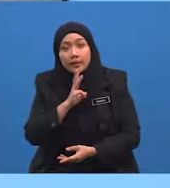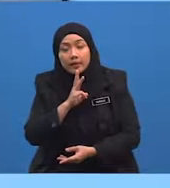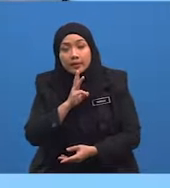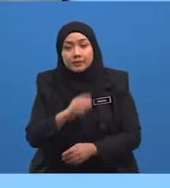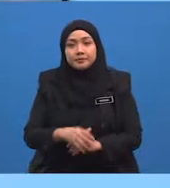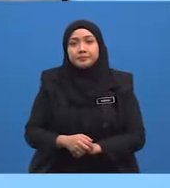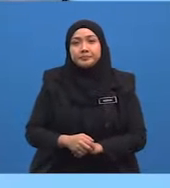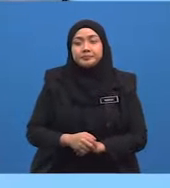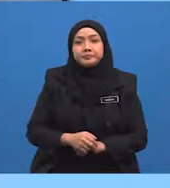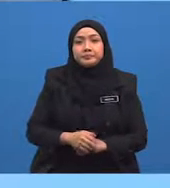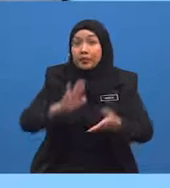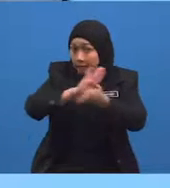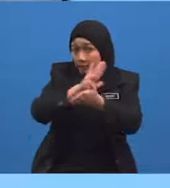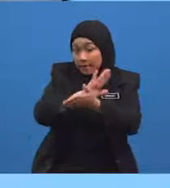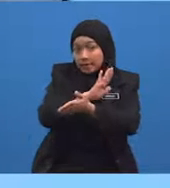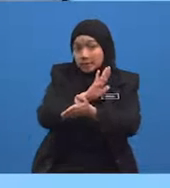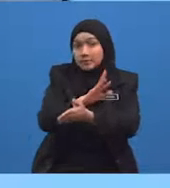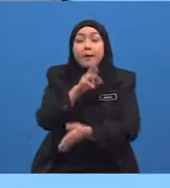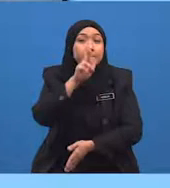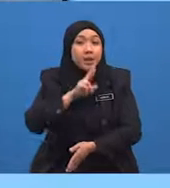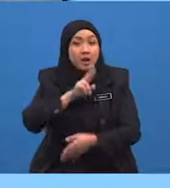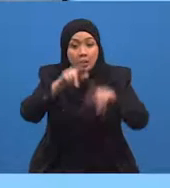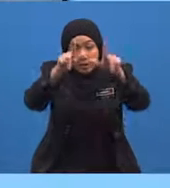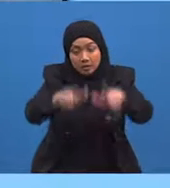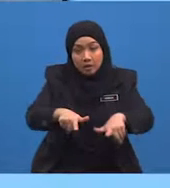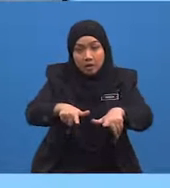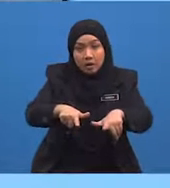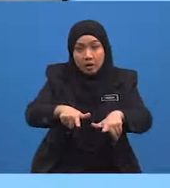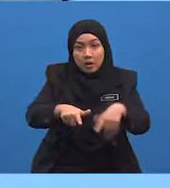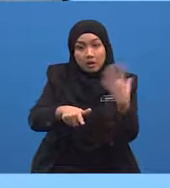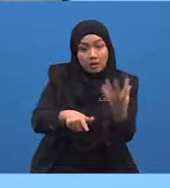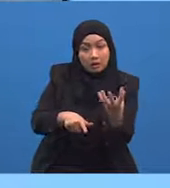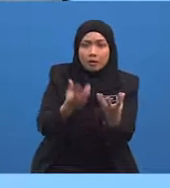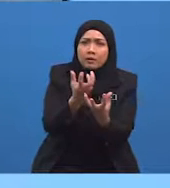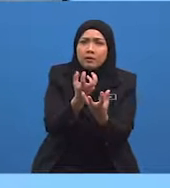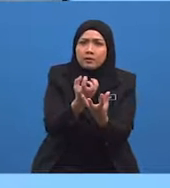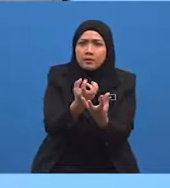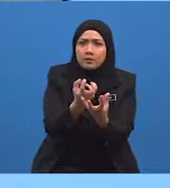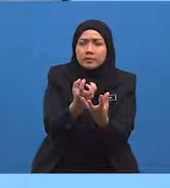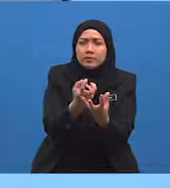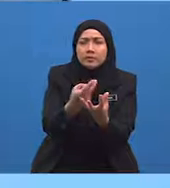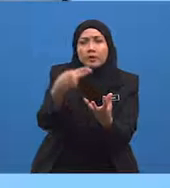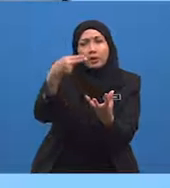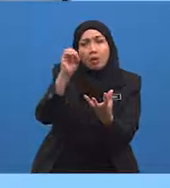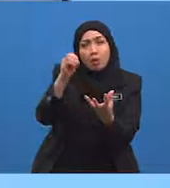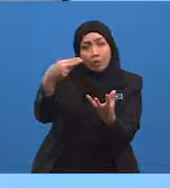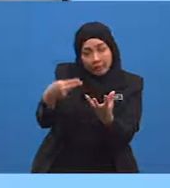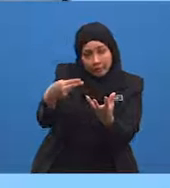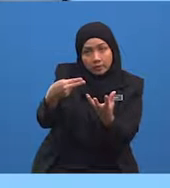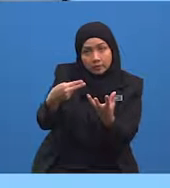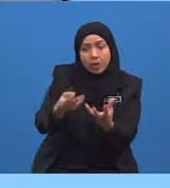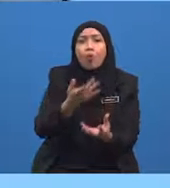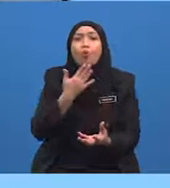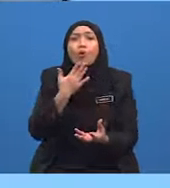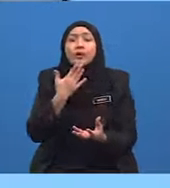Jika kertas litmus merah diletakkan ke dalam pepejal natrium hidroksida, warna kertas